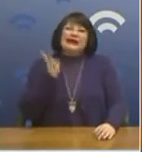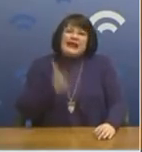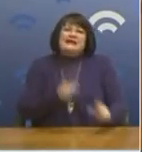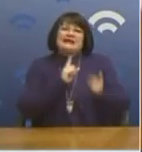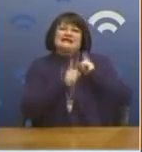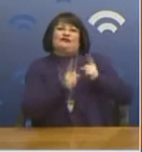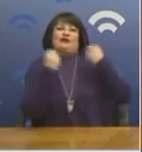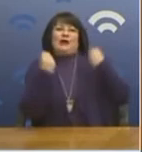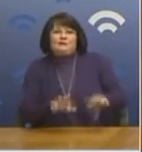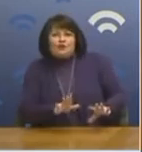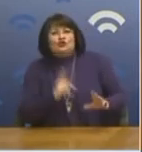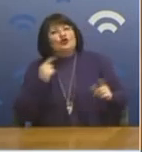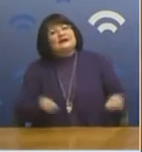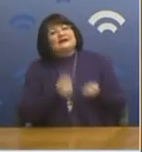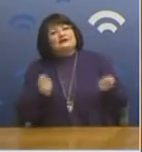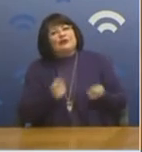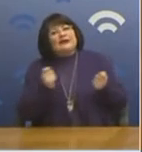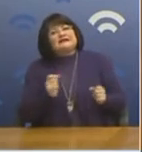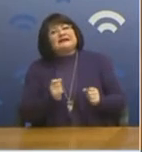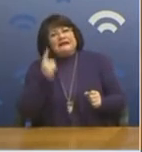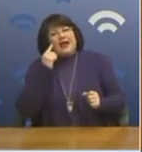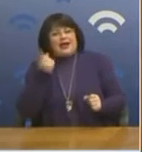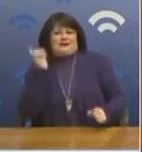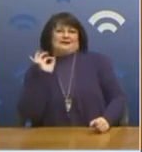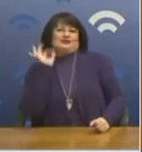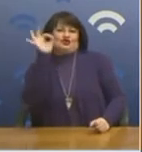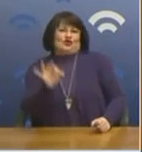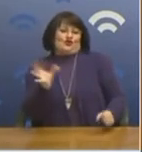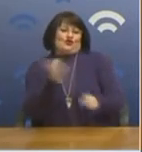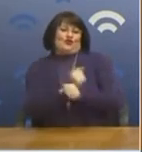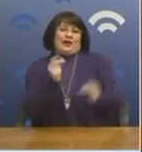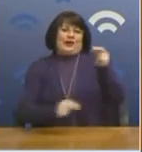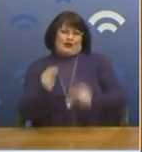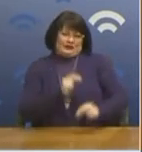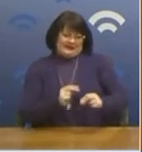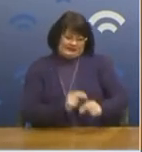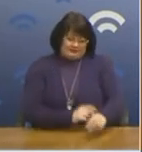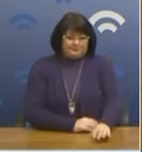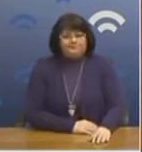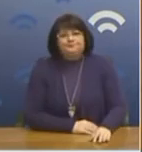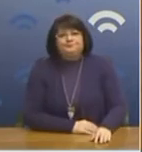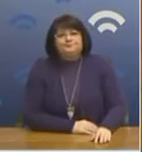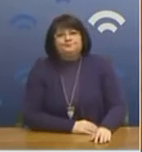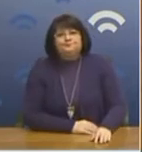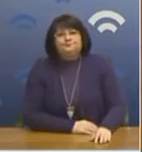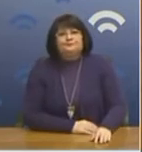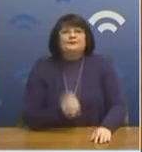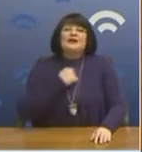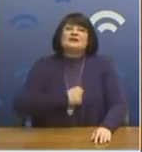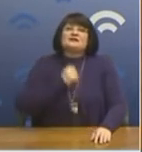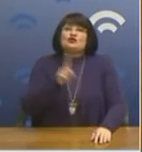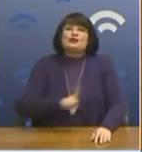το χρησιμοποιήσατε για να κερδίσετε τις εκλογές. Πάμε παρακάτω. Δυστυχώς δεν είναι εδώ ο κύριος